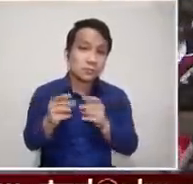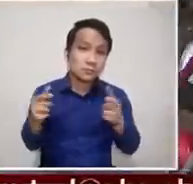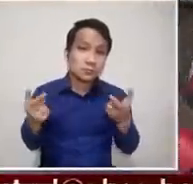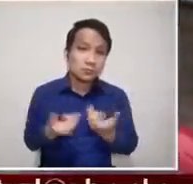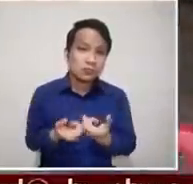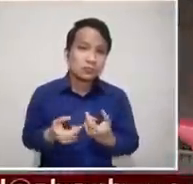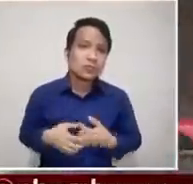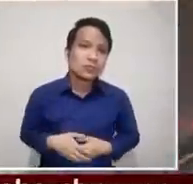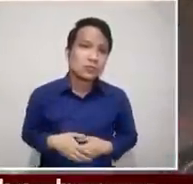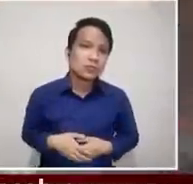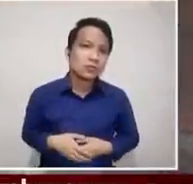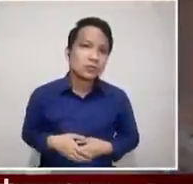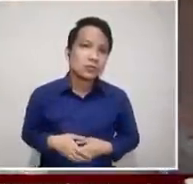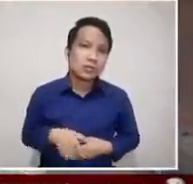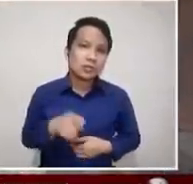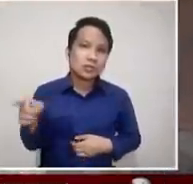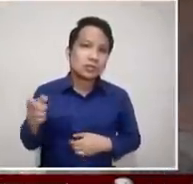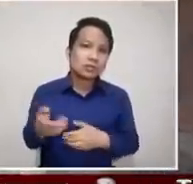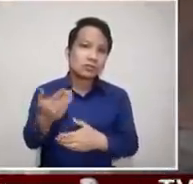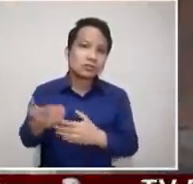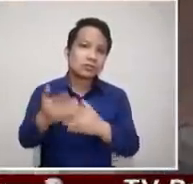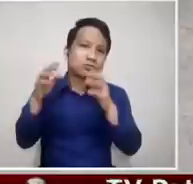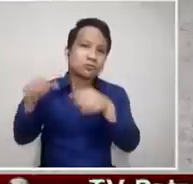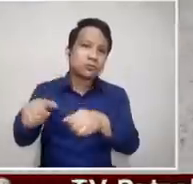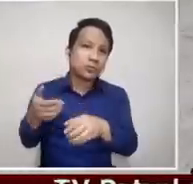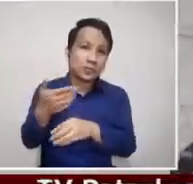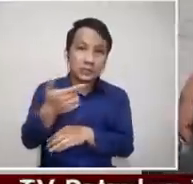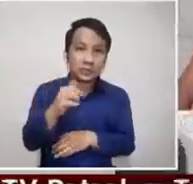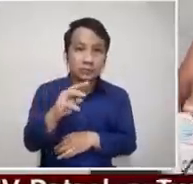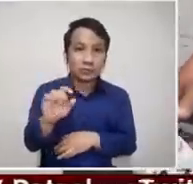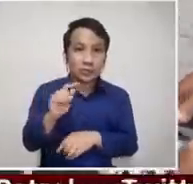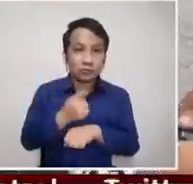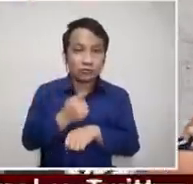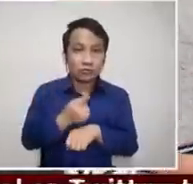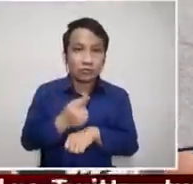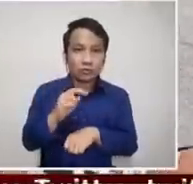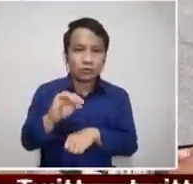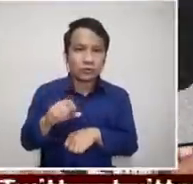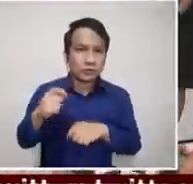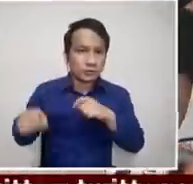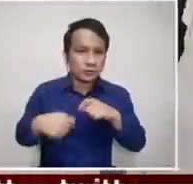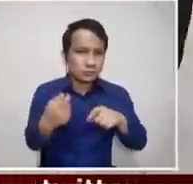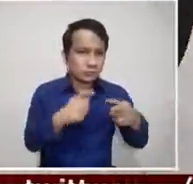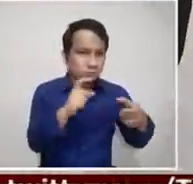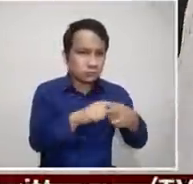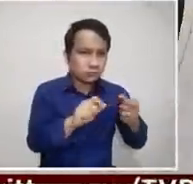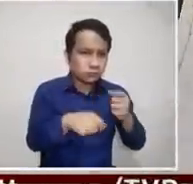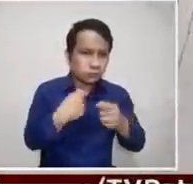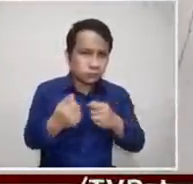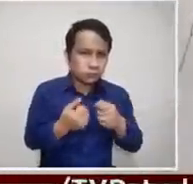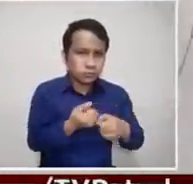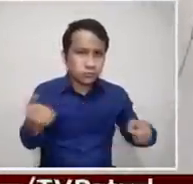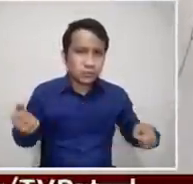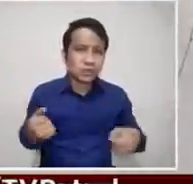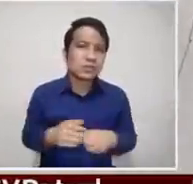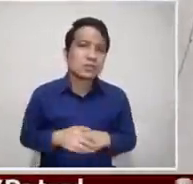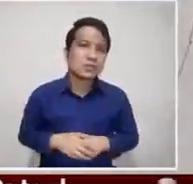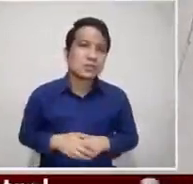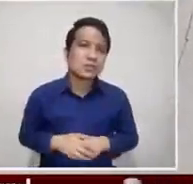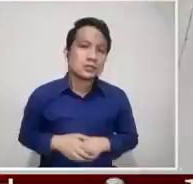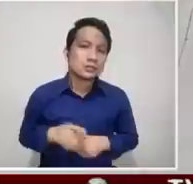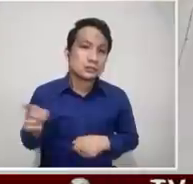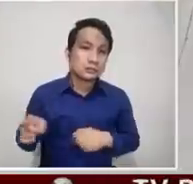Agad nagkahulihan ng makarating sa Hermosa Tondo. Tinalian agad ng malalaking lubid ang mga i-impound na tatlong